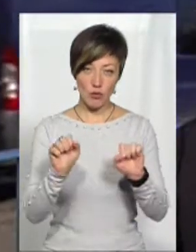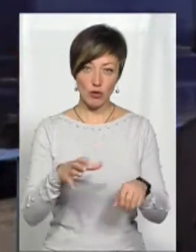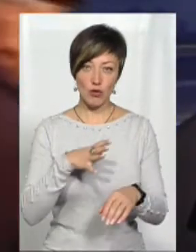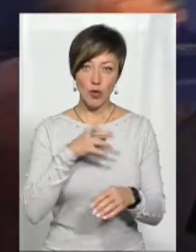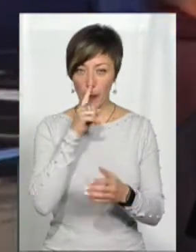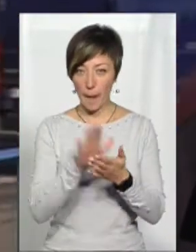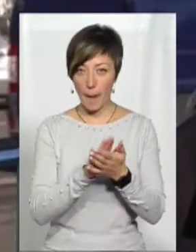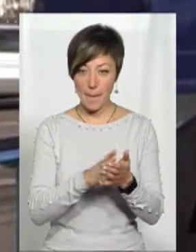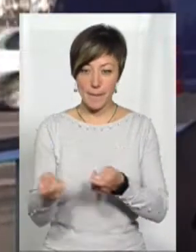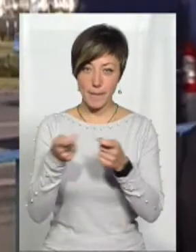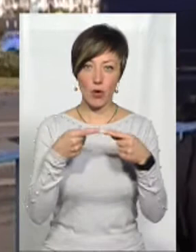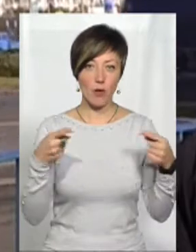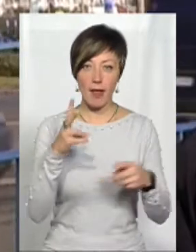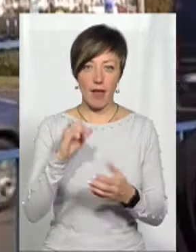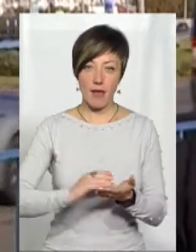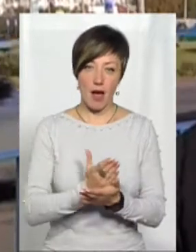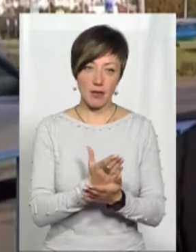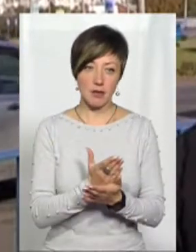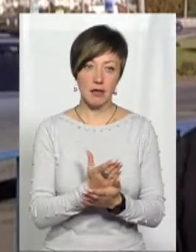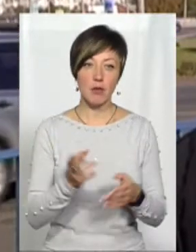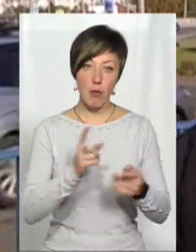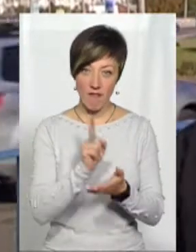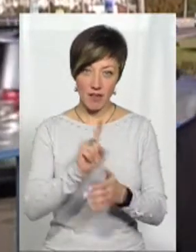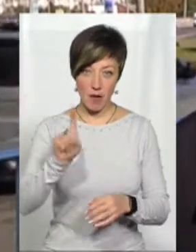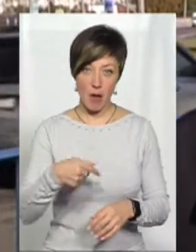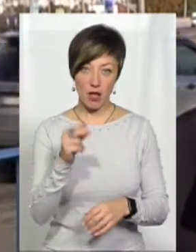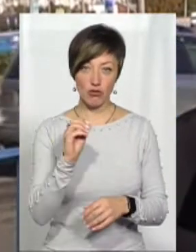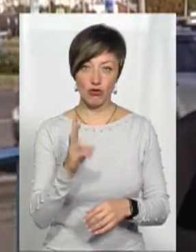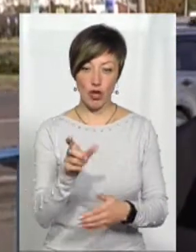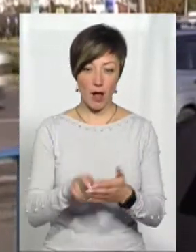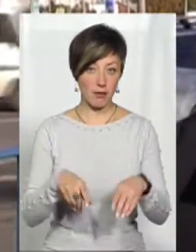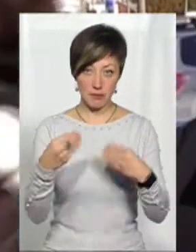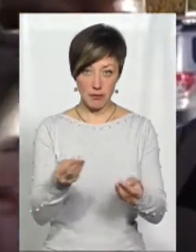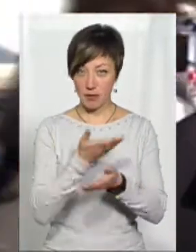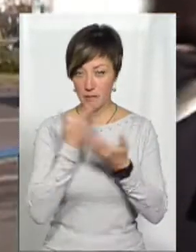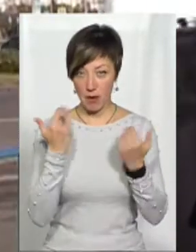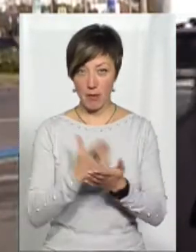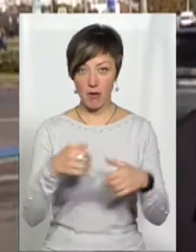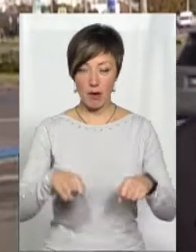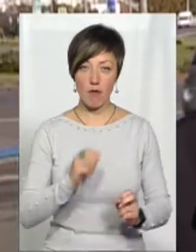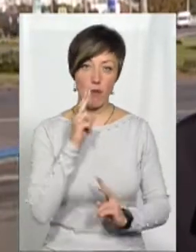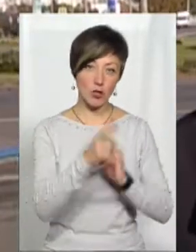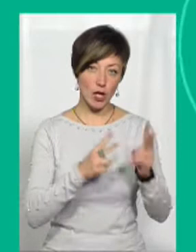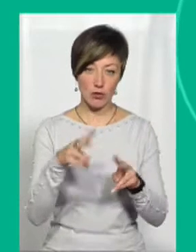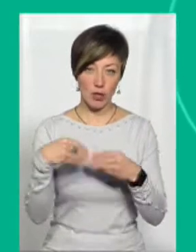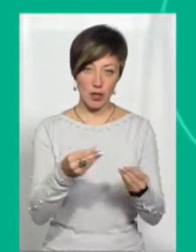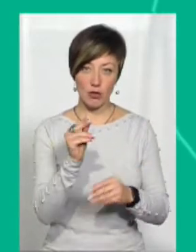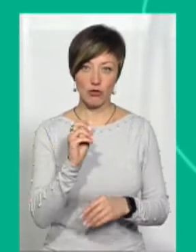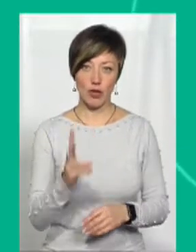контрафактна продукція, яка може бути неякісна. Значить, ми повинні вимагати чек. Якщо він не дали йому чека, він має право поскаржитися, що йому не дали